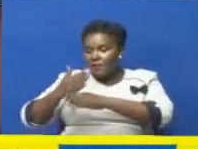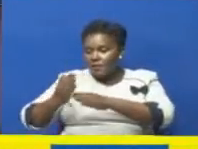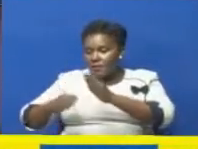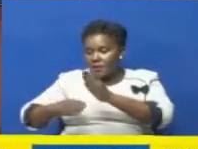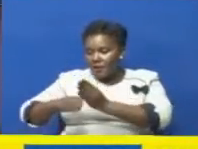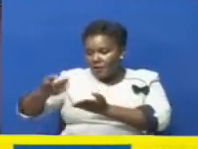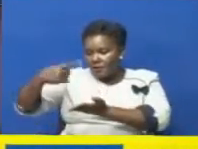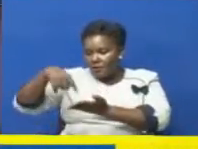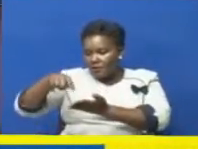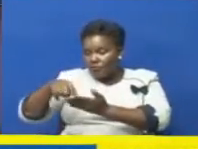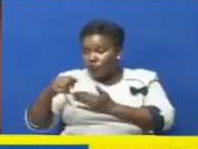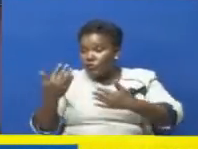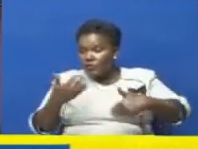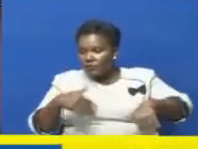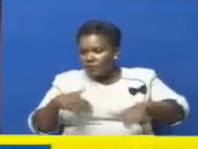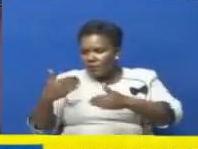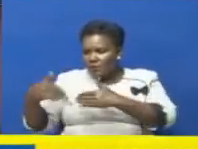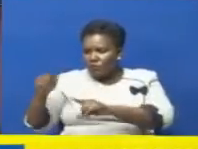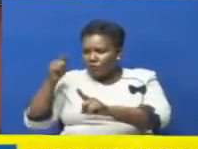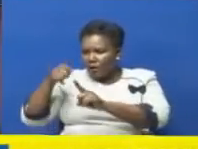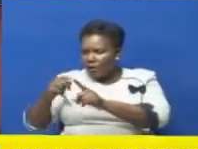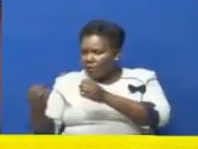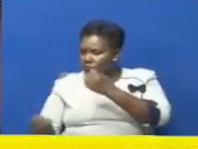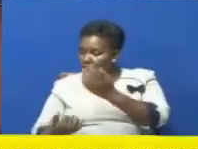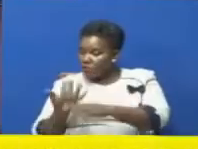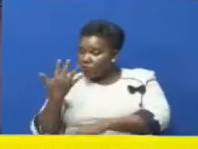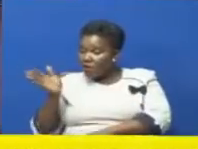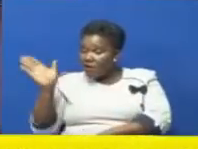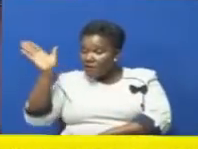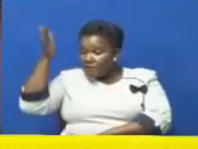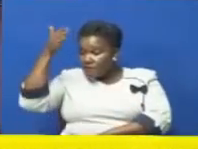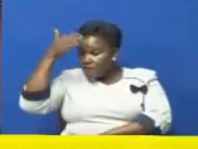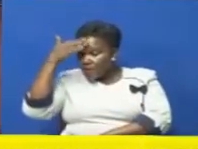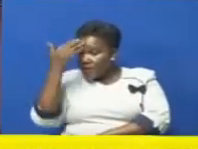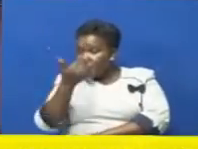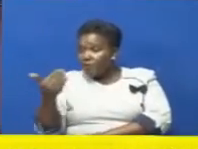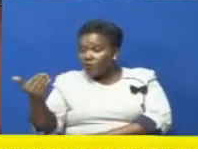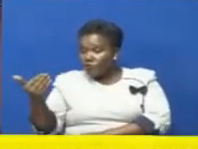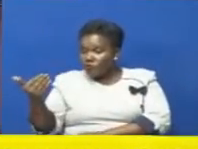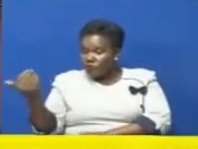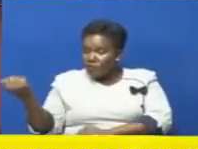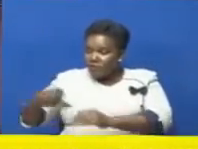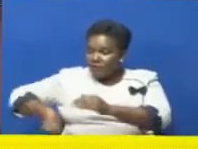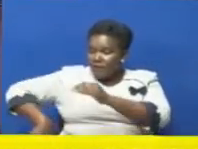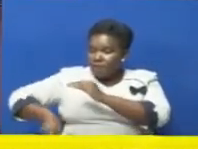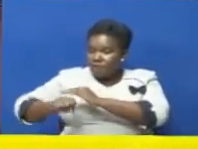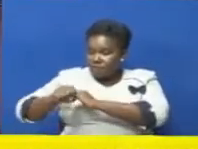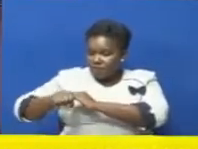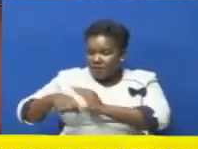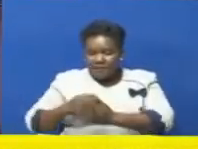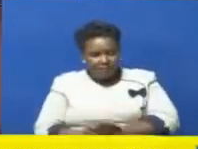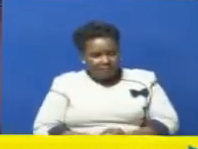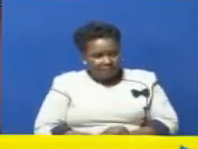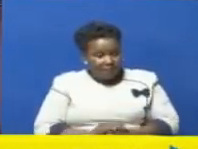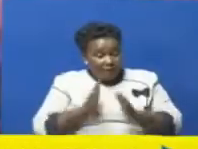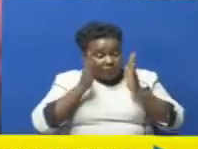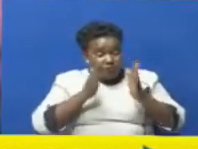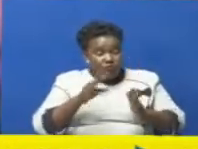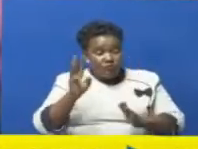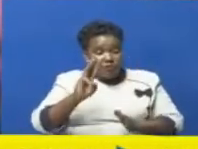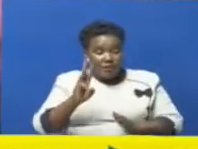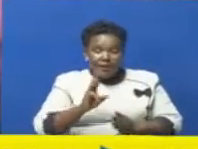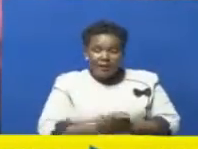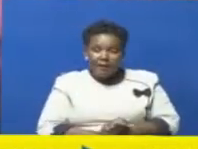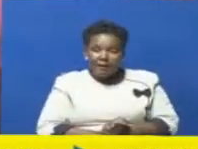cha michezo ili kuibua vipaji mbalimbali vya watoto, hususan mpira wa miguu wa wanawake. Dr. Mkanachi ametoa kauli hiyo